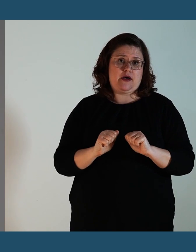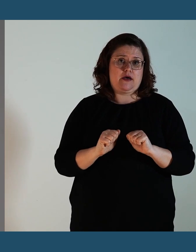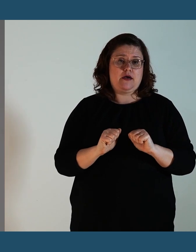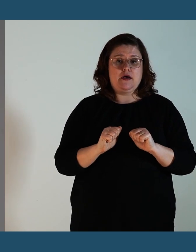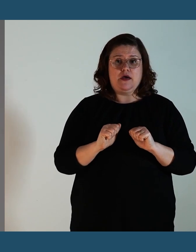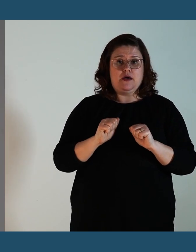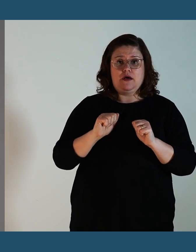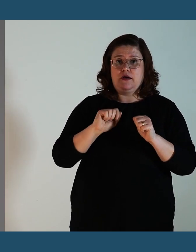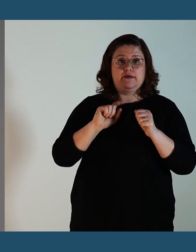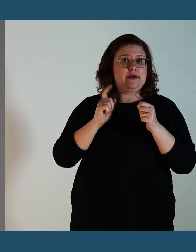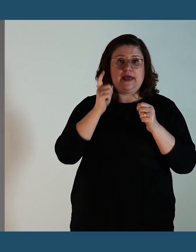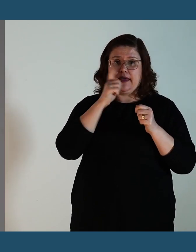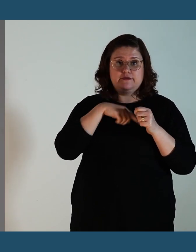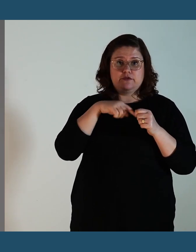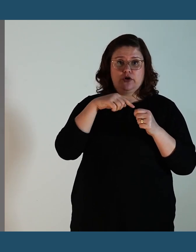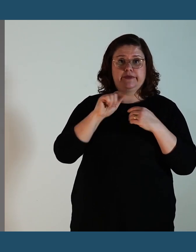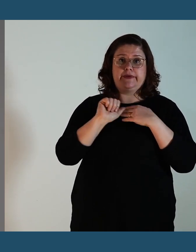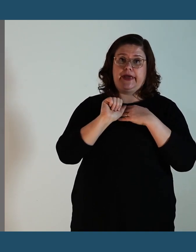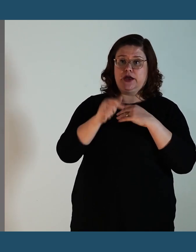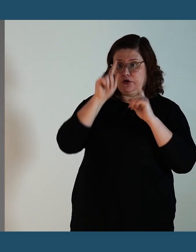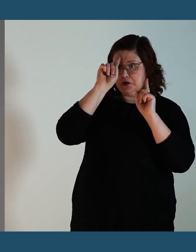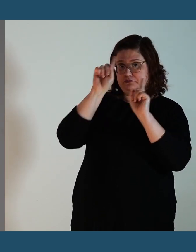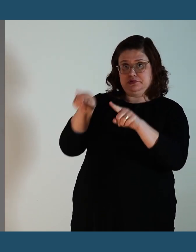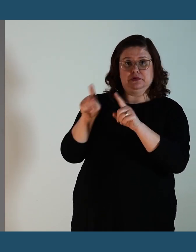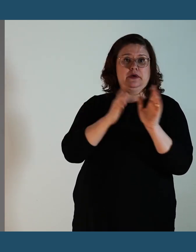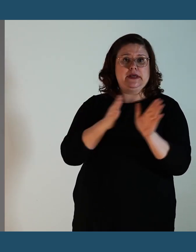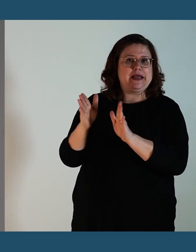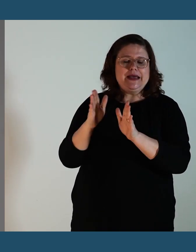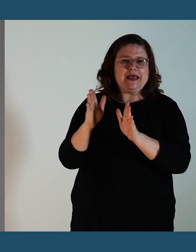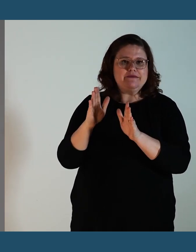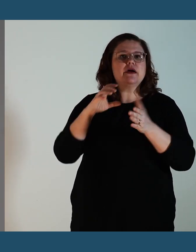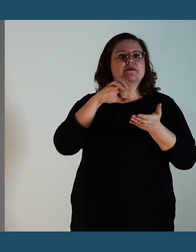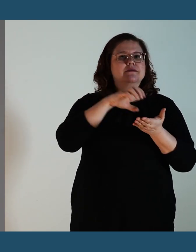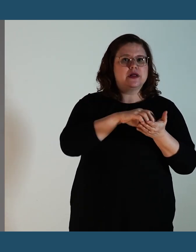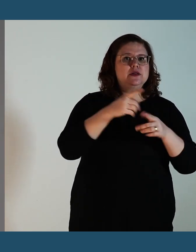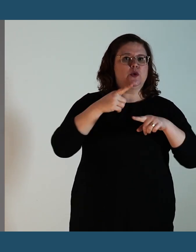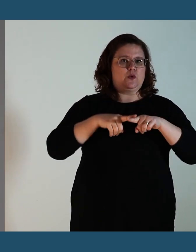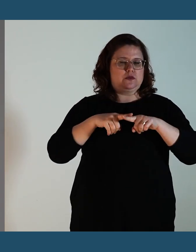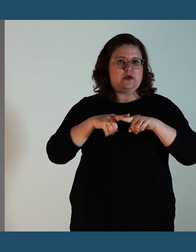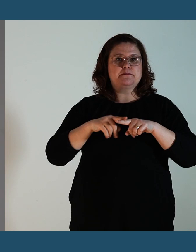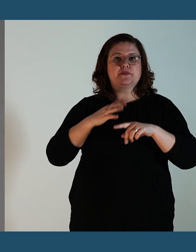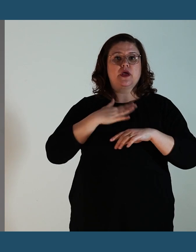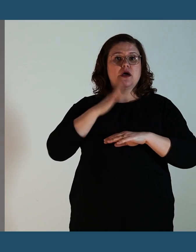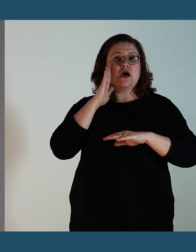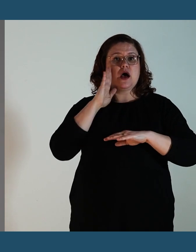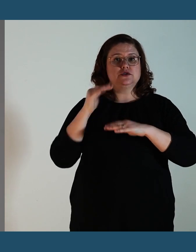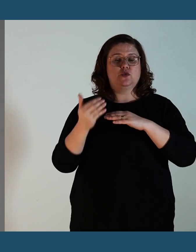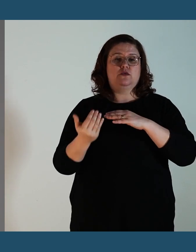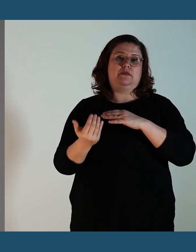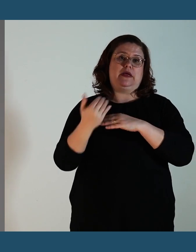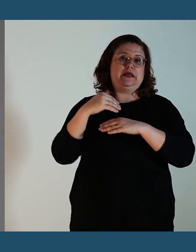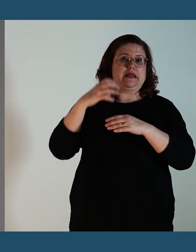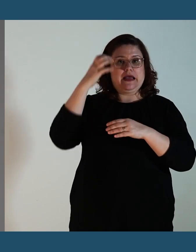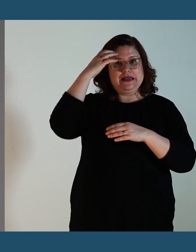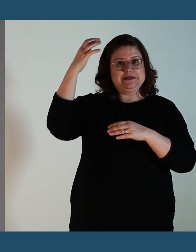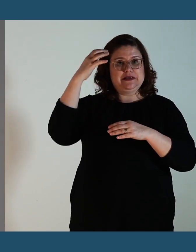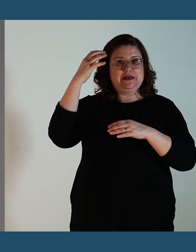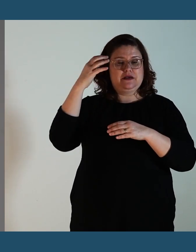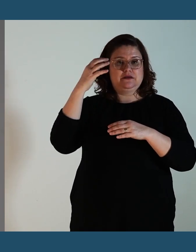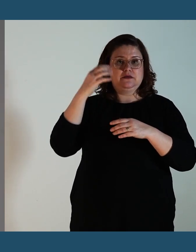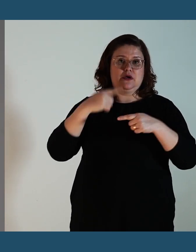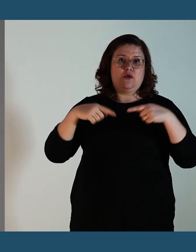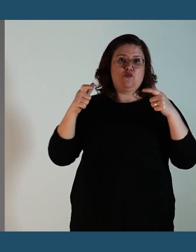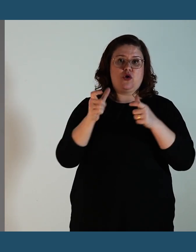ehdokkaiden niin kuin varassa. Ja itse kanssa on tuolta Itä-Helsingistä ja meillä on siellä paljon puolueosastoissa